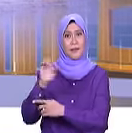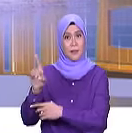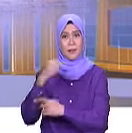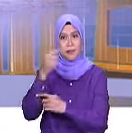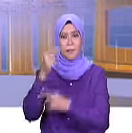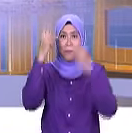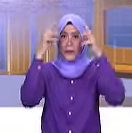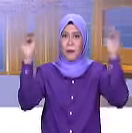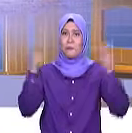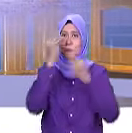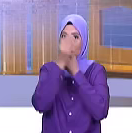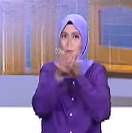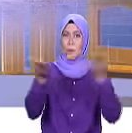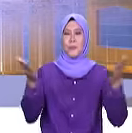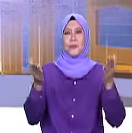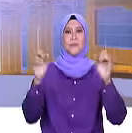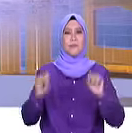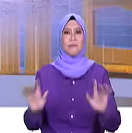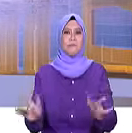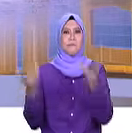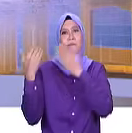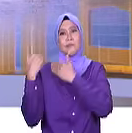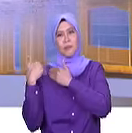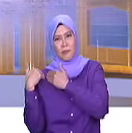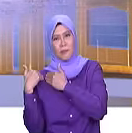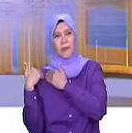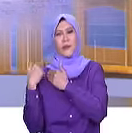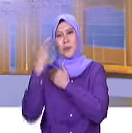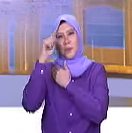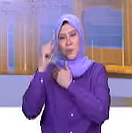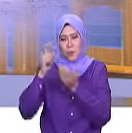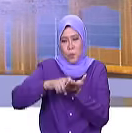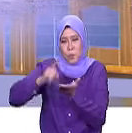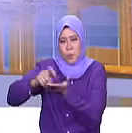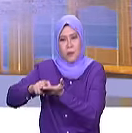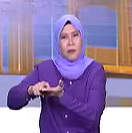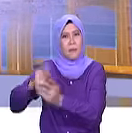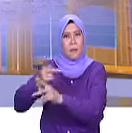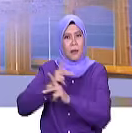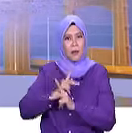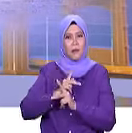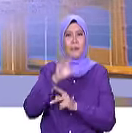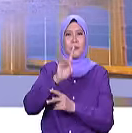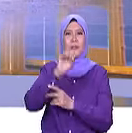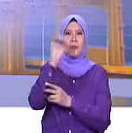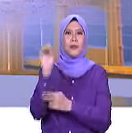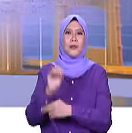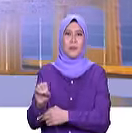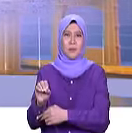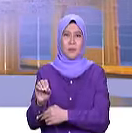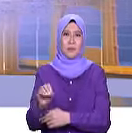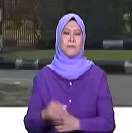Menteri Tan Sri Muhyiddin Yassin itu dapat meringankan beban mereka daripada menanggung hutang pinjaman sehingga 80%.